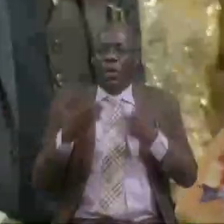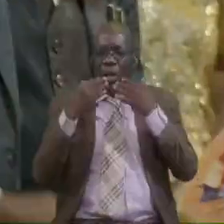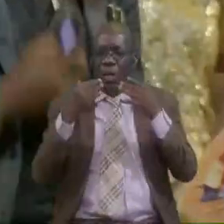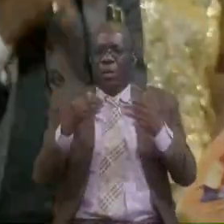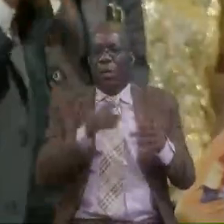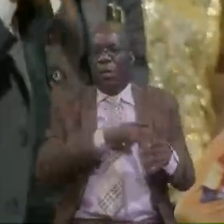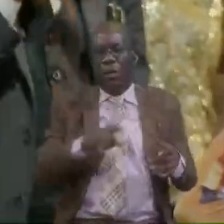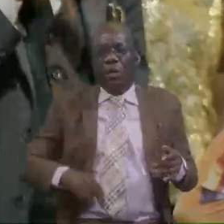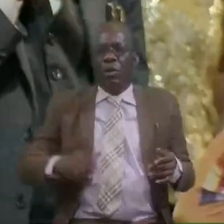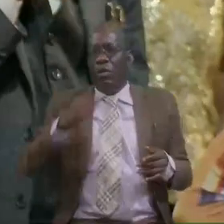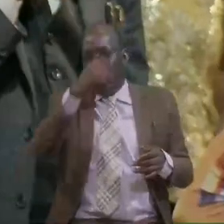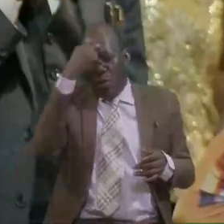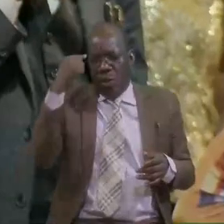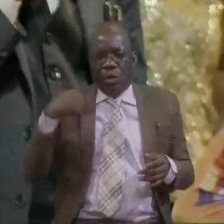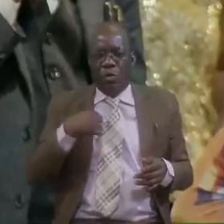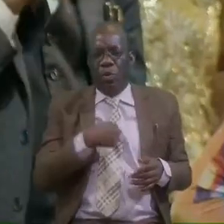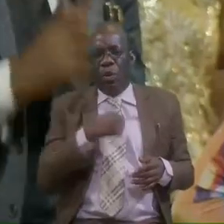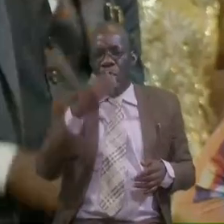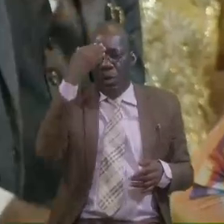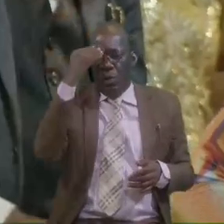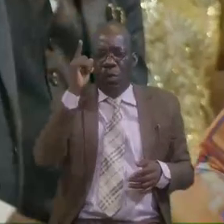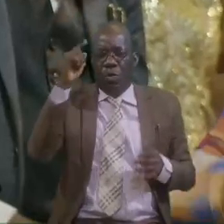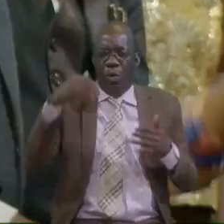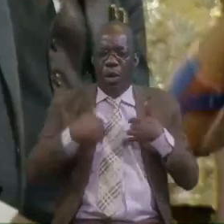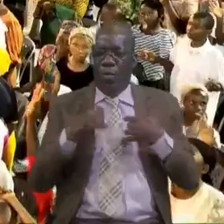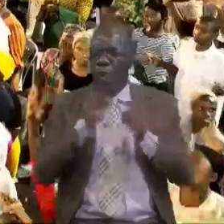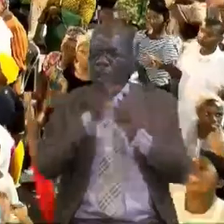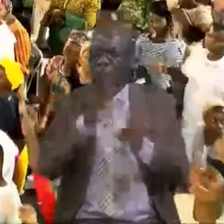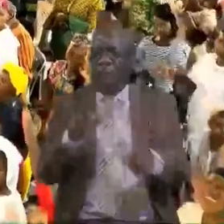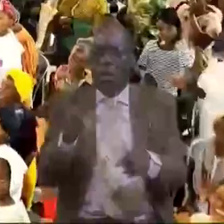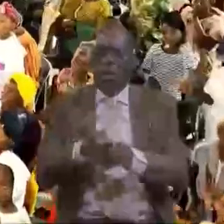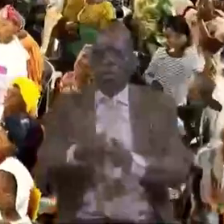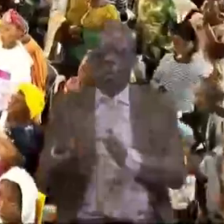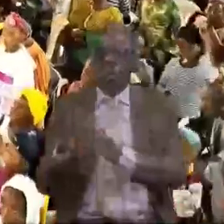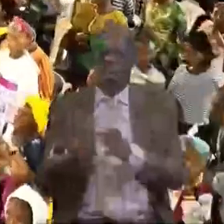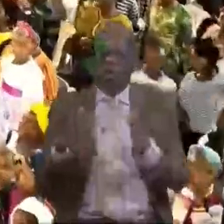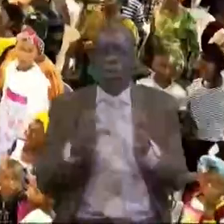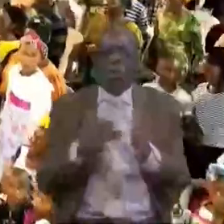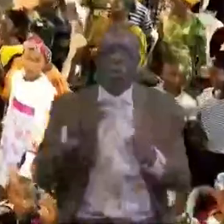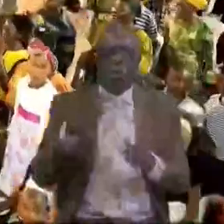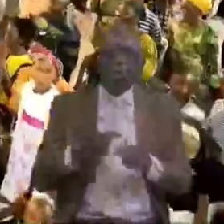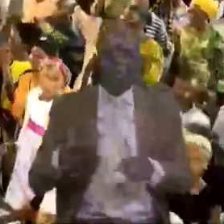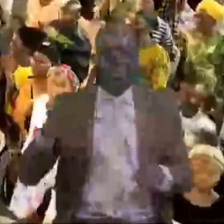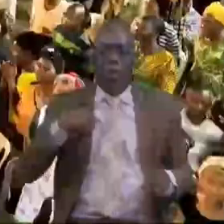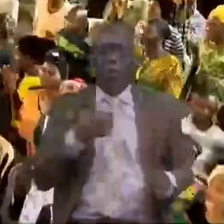as exaucé. Au nom de Jésus, nous prions.